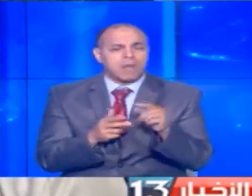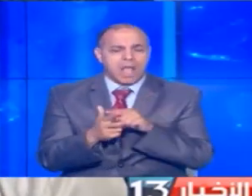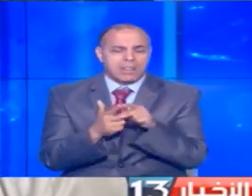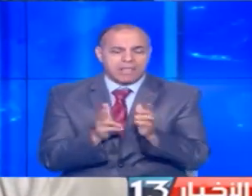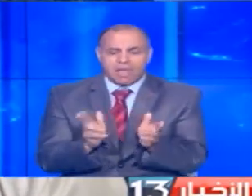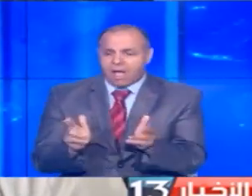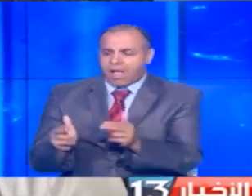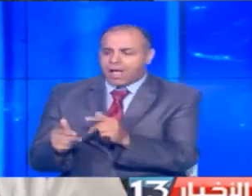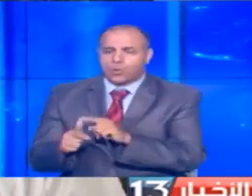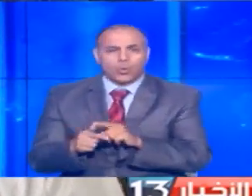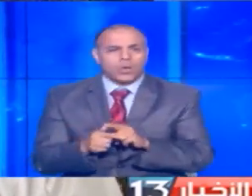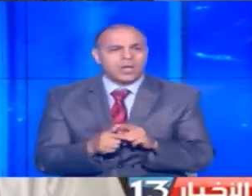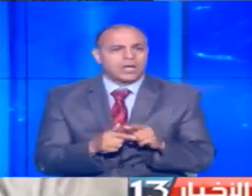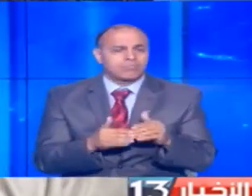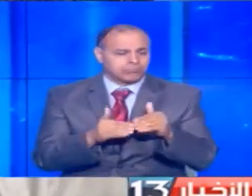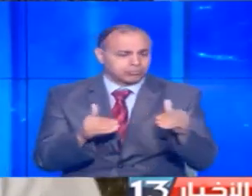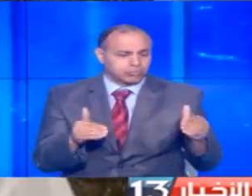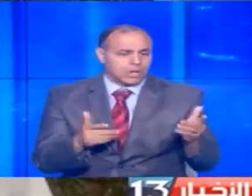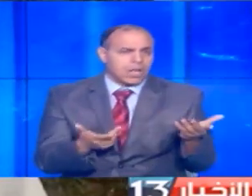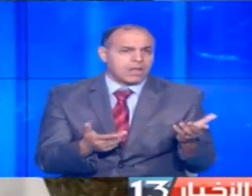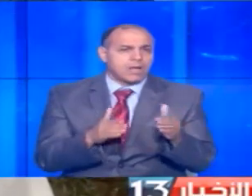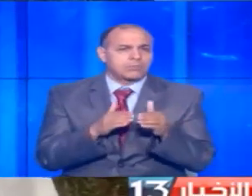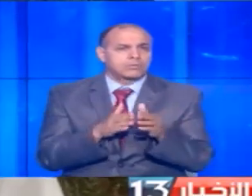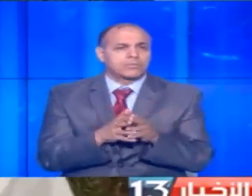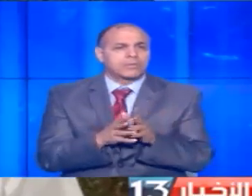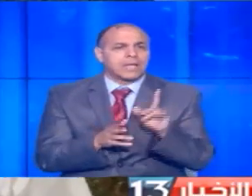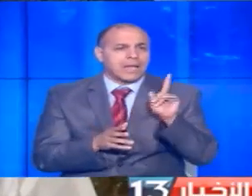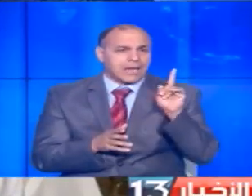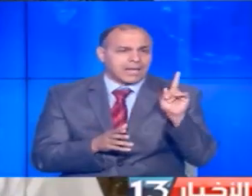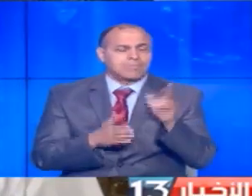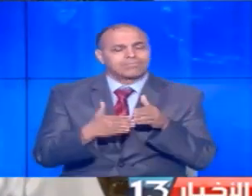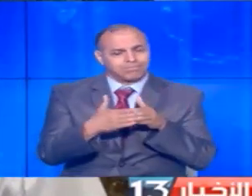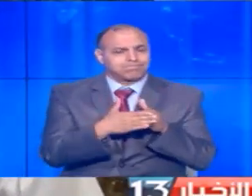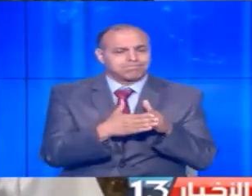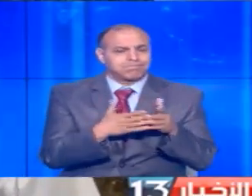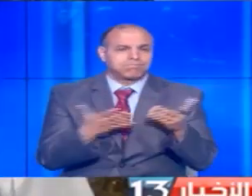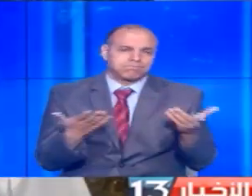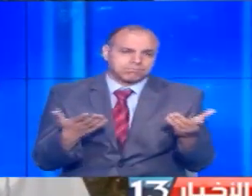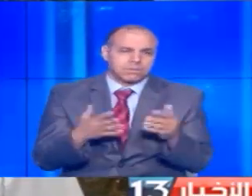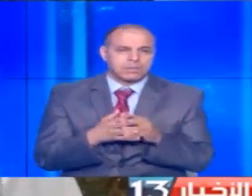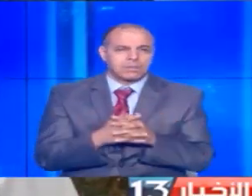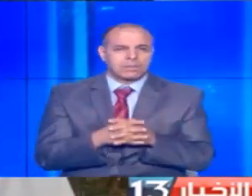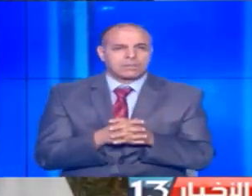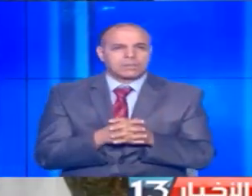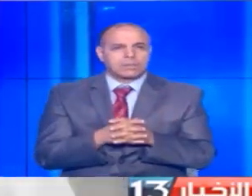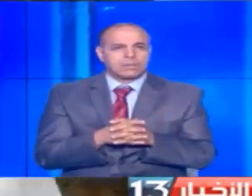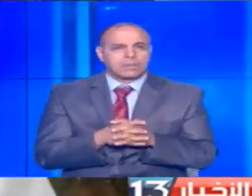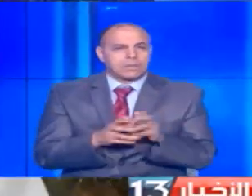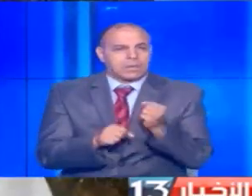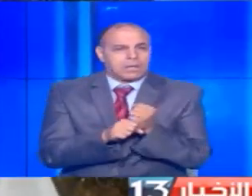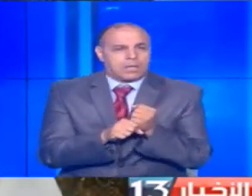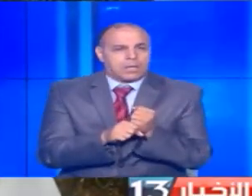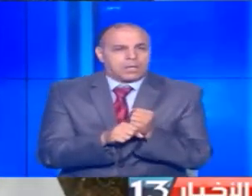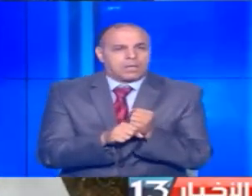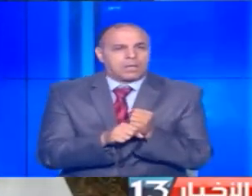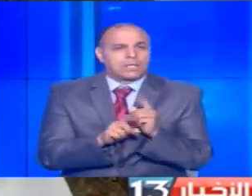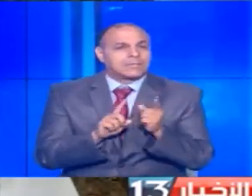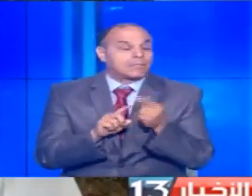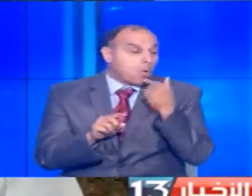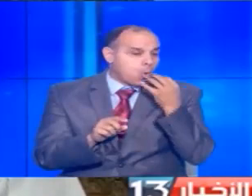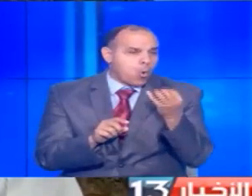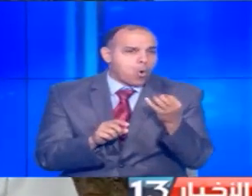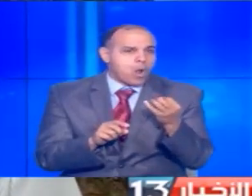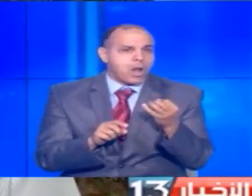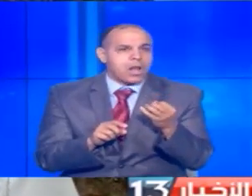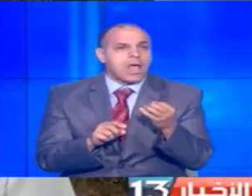قاعات سياج مكتب مدير إلى آخره كل المتطلبات يعني. لكن تعطلت الأشغال. لا بالنسبة لنا راه موفرون يعني الإدارة